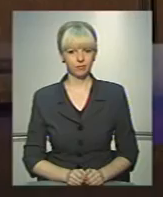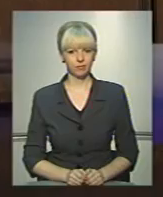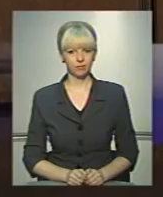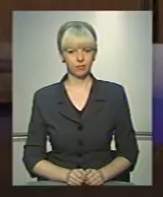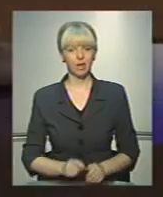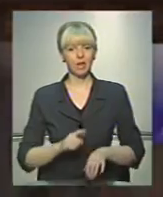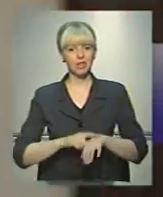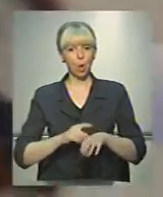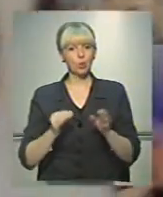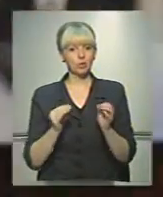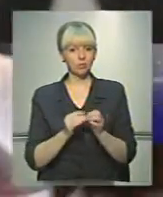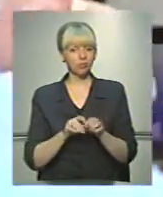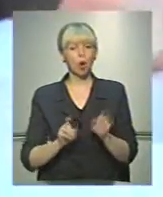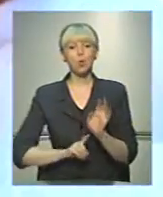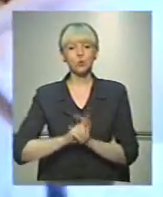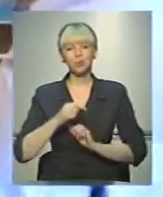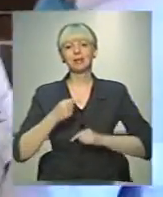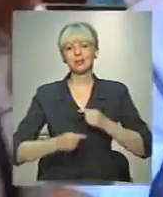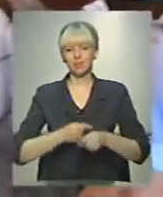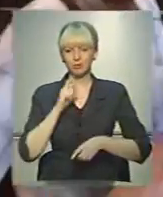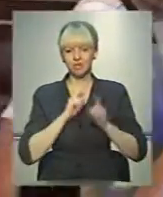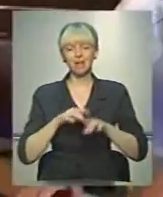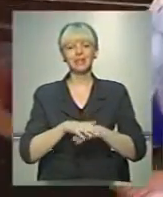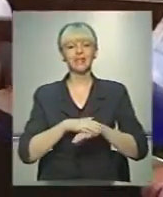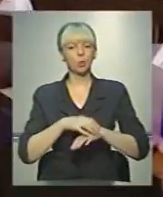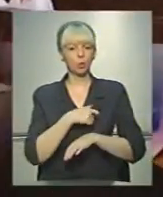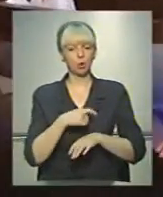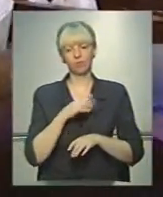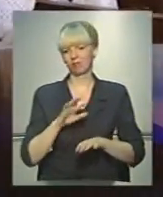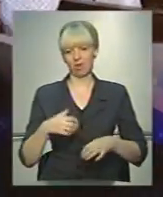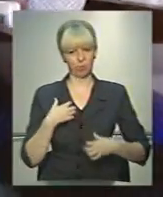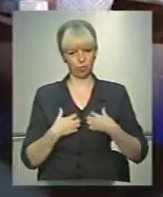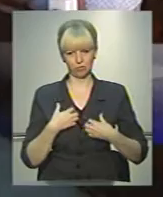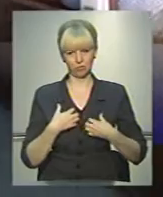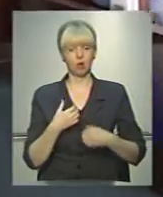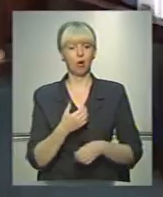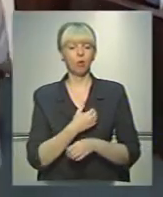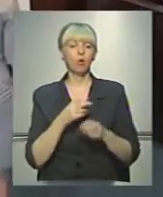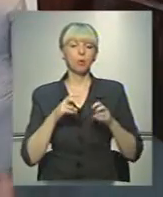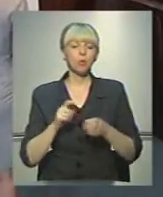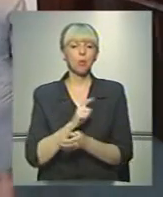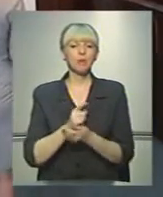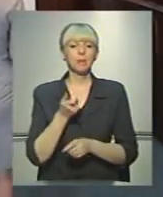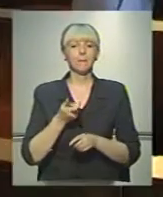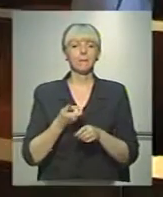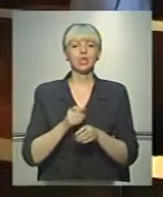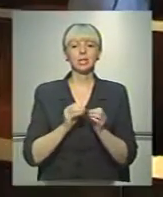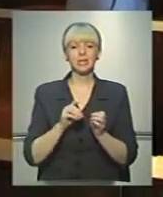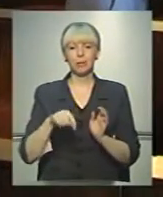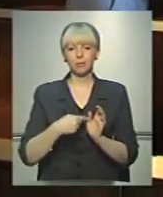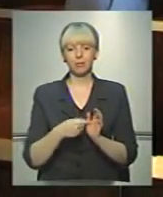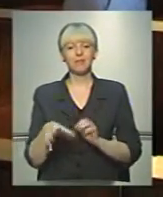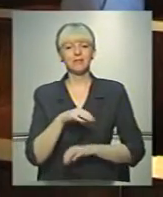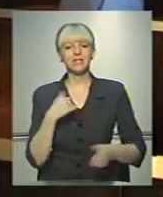На годиннику 10-та, проте розпочати традиційну сесію народні обранці не поспішають. Хоч розглянути мають більше 10 питань.